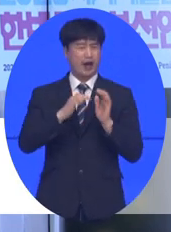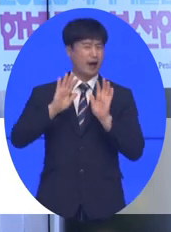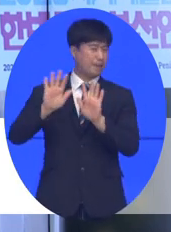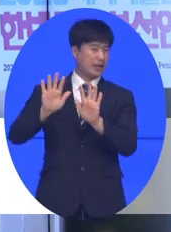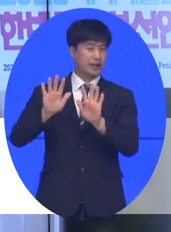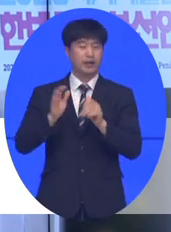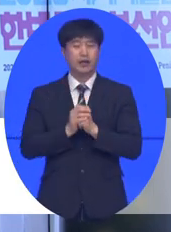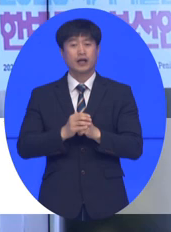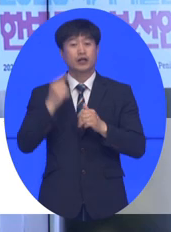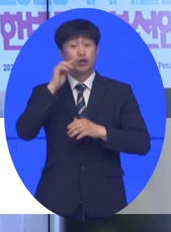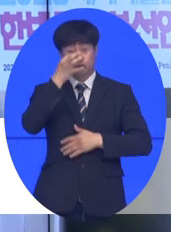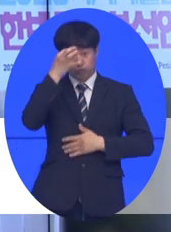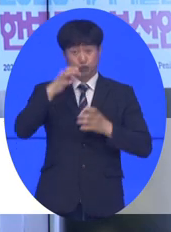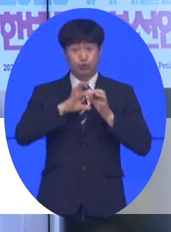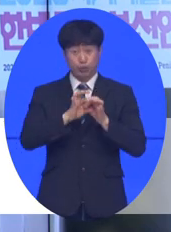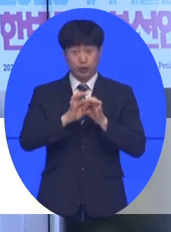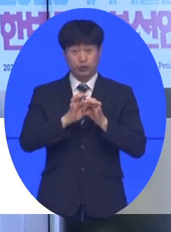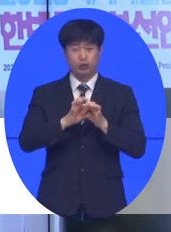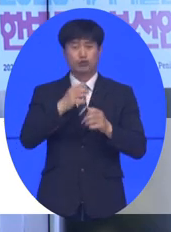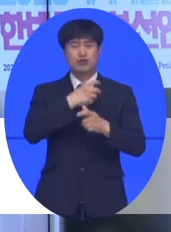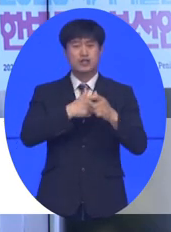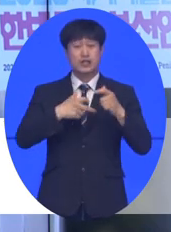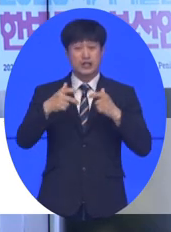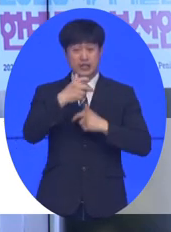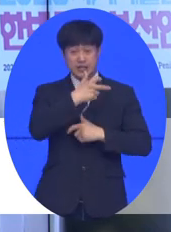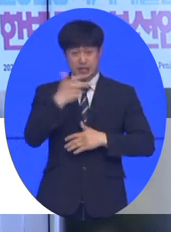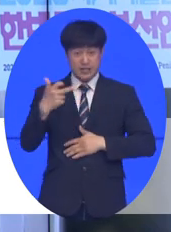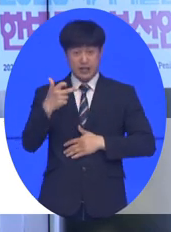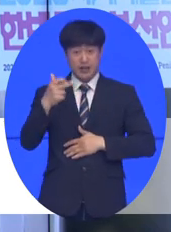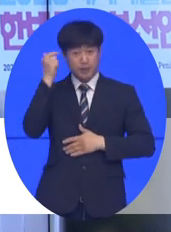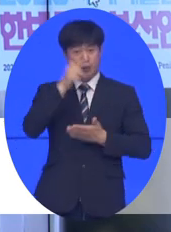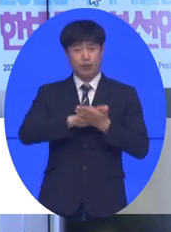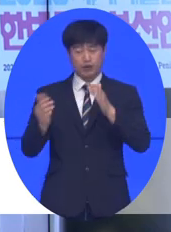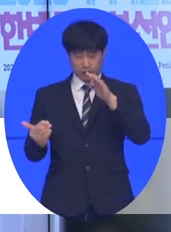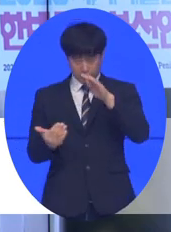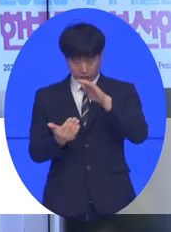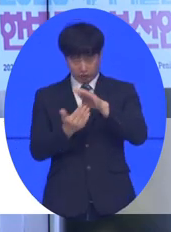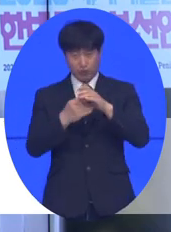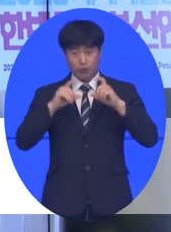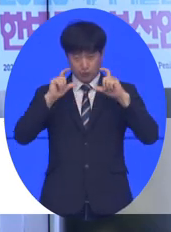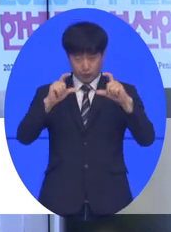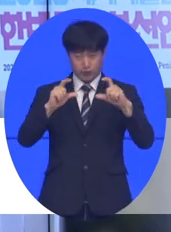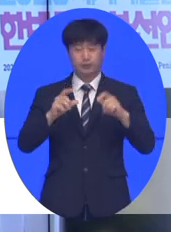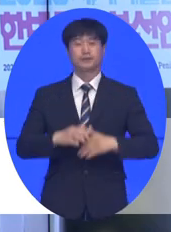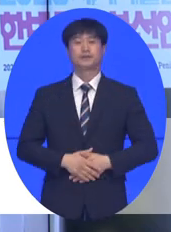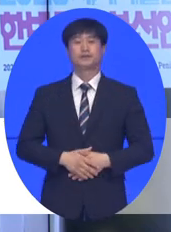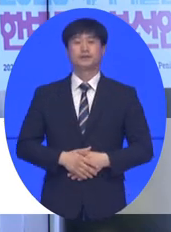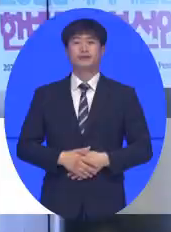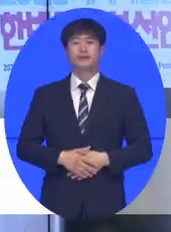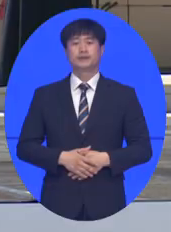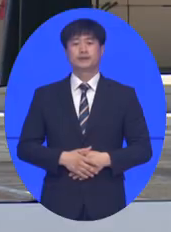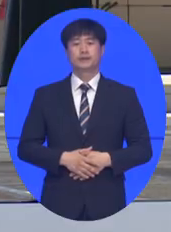예술을 통해 더 큰 평화를 실현하겠다고 선언했습니다. 거룩하고 뜨거웠던 현장으로 함께 가보시죠.